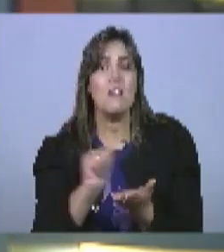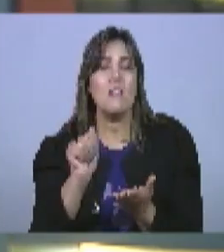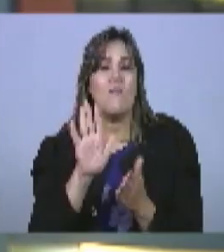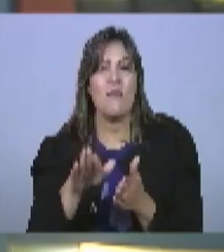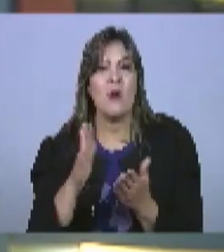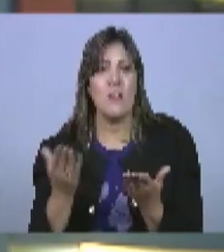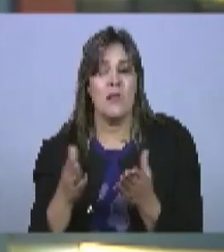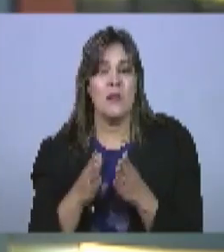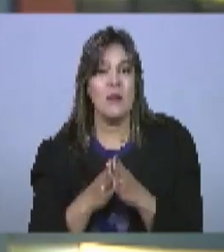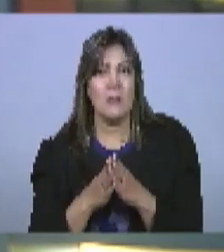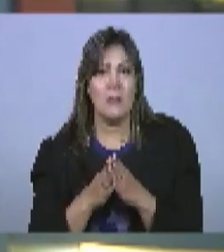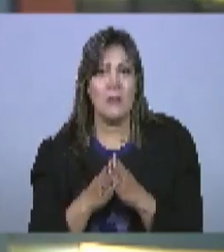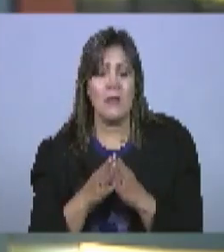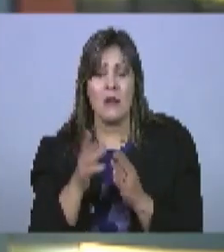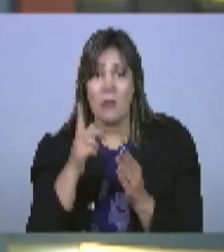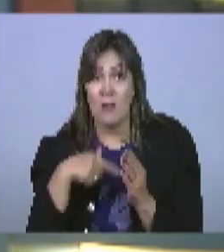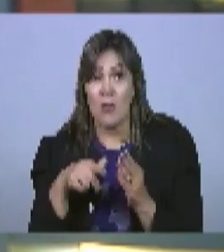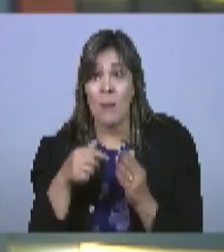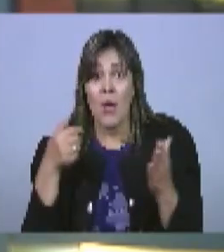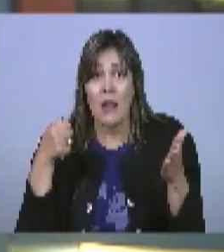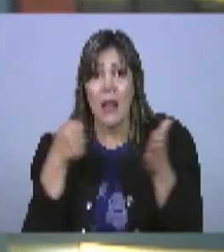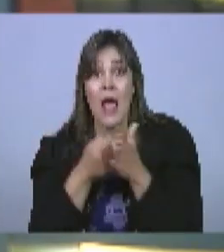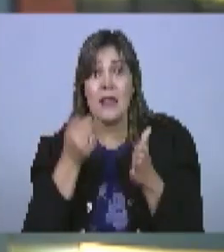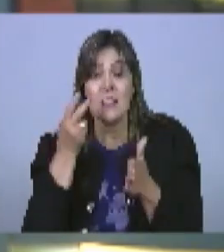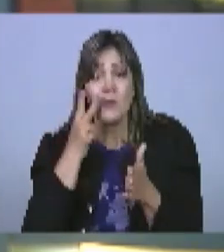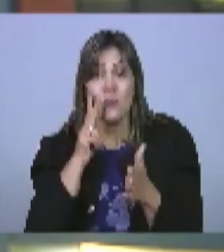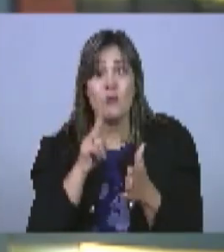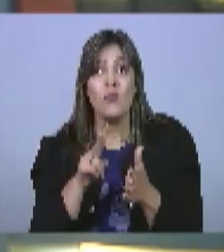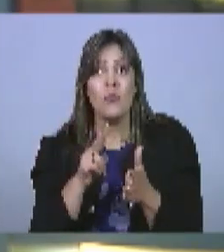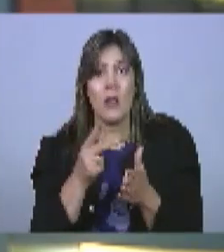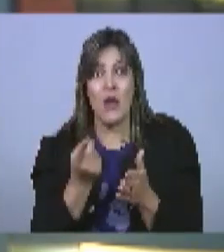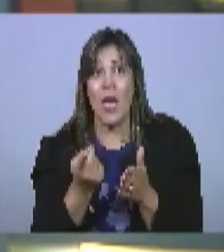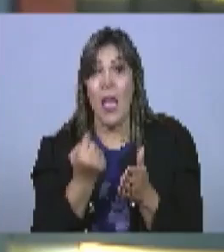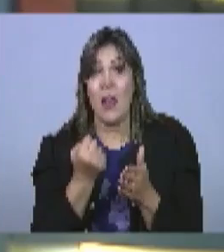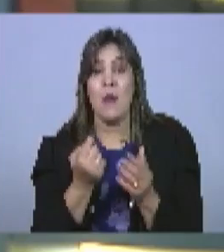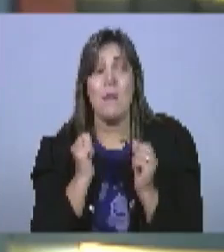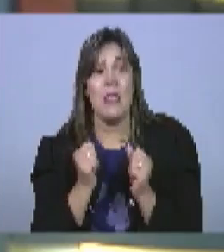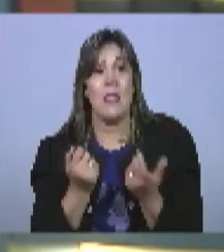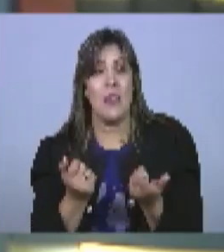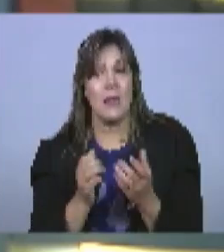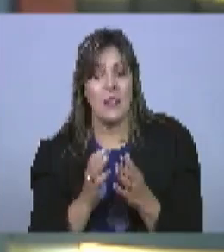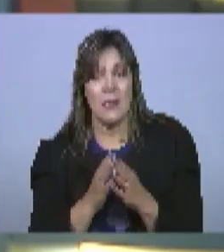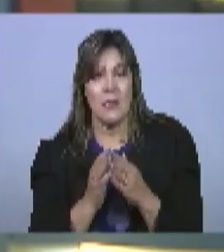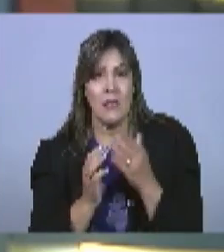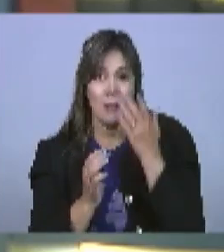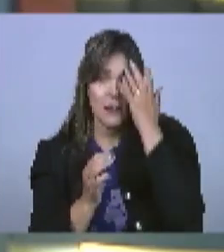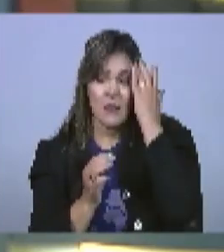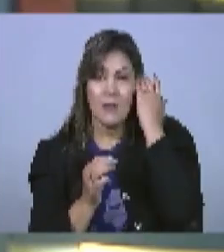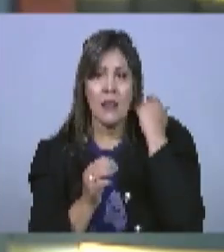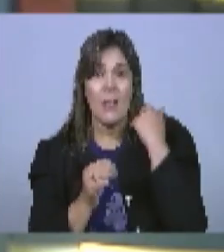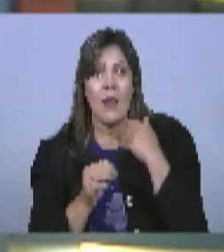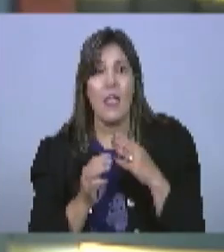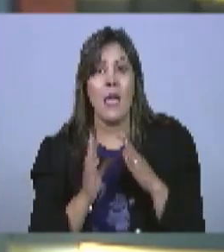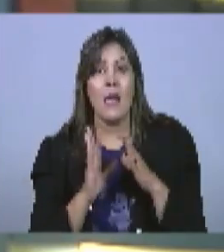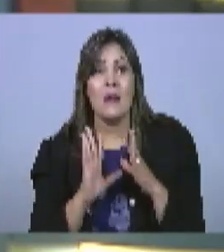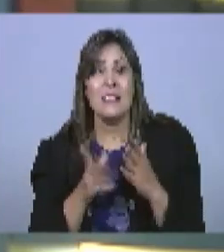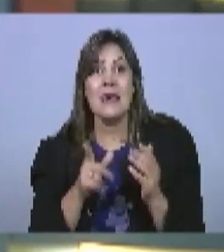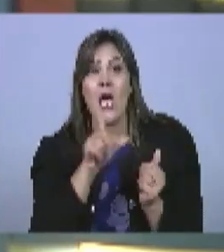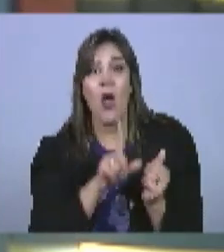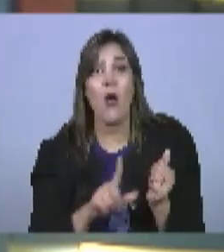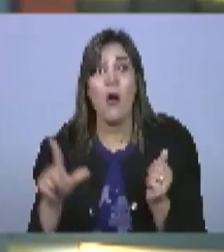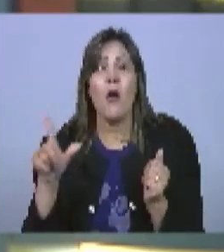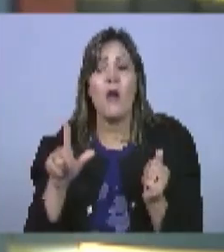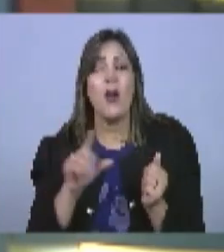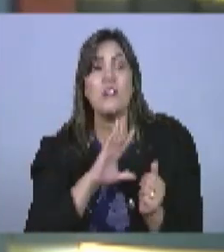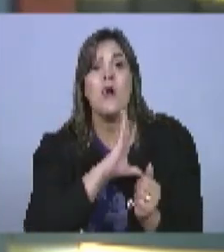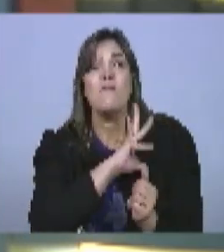بل الحادثه كما صورت غريبه جدا برضو يعني كان هناك قياده فلسطينيه